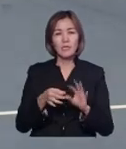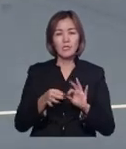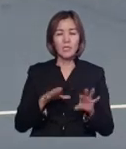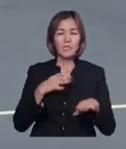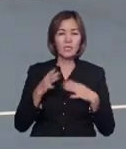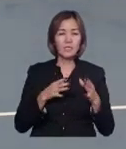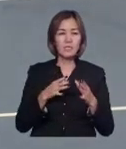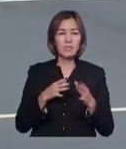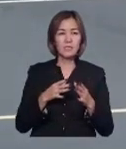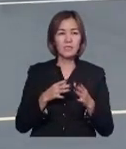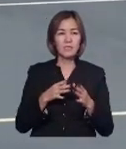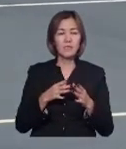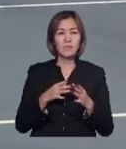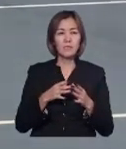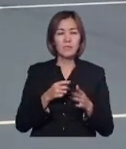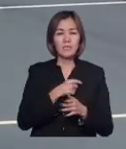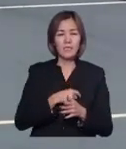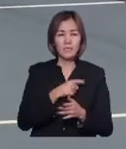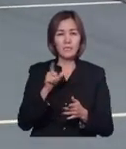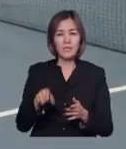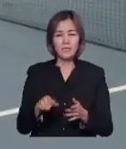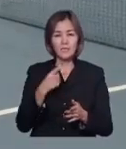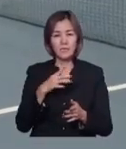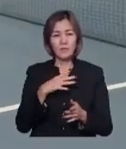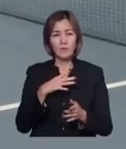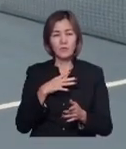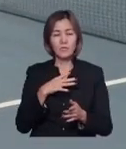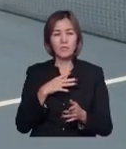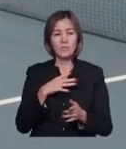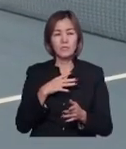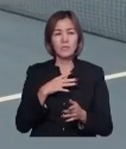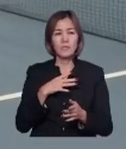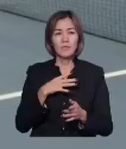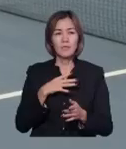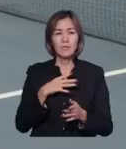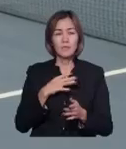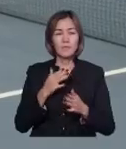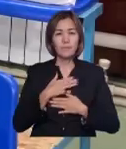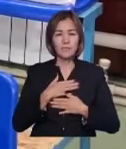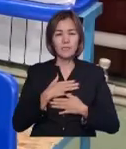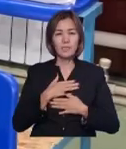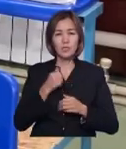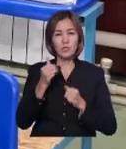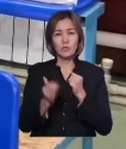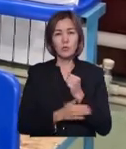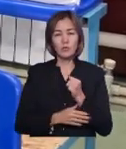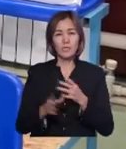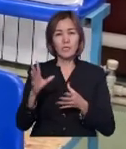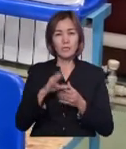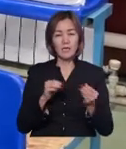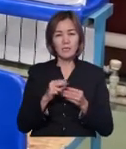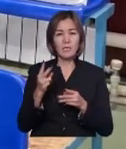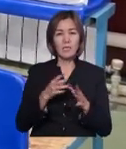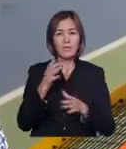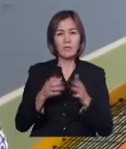деңгейін көрсетуде, дейді Евгений Хамнюков. Облыс құрамасының аға жаттықтырушысының айтуынша, жерлестеріміз жыл соңына дейін тағы 2 халықаралық